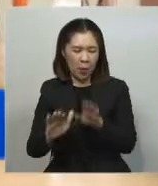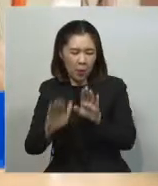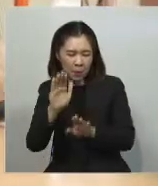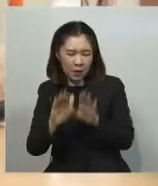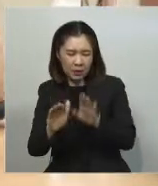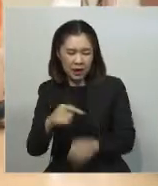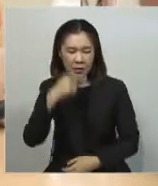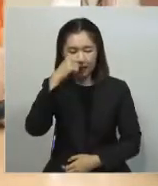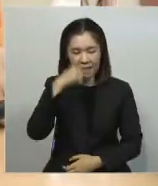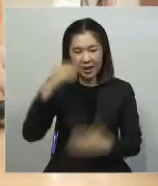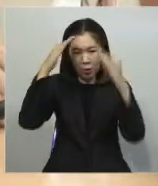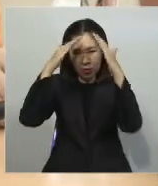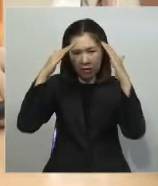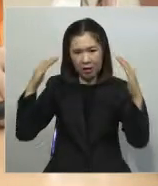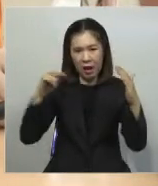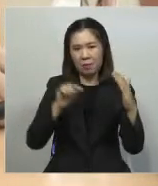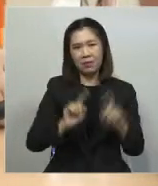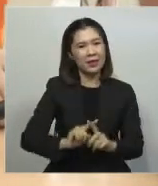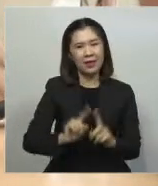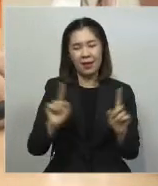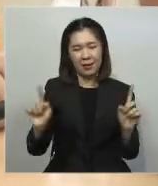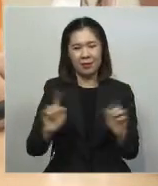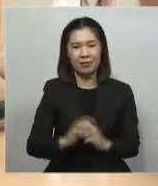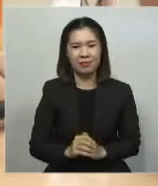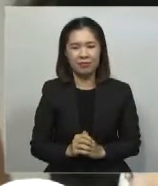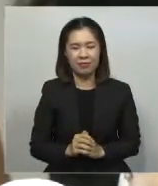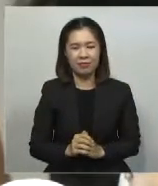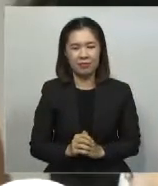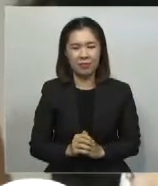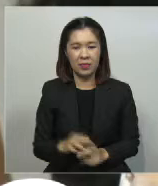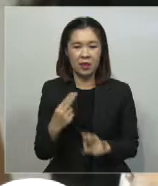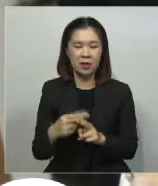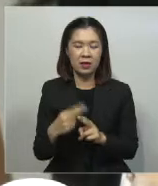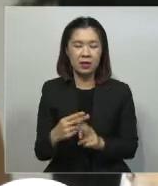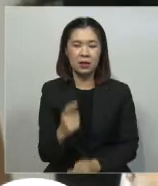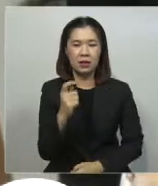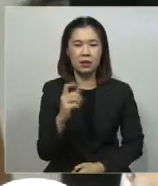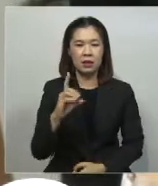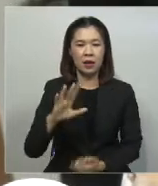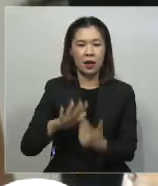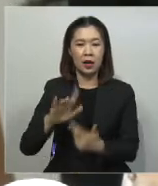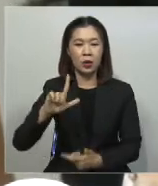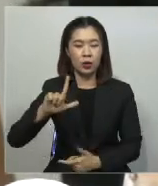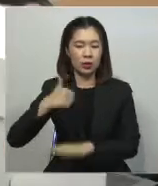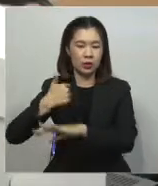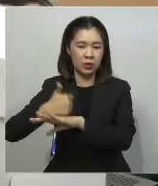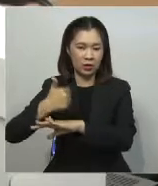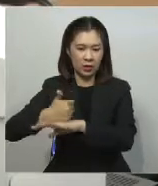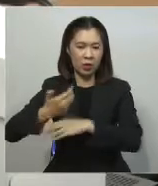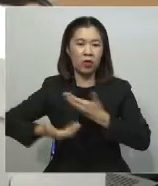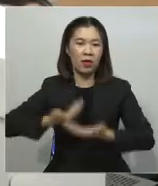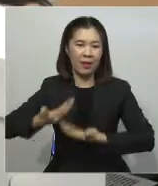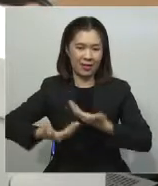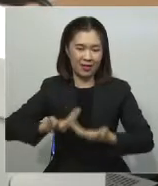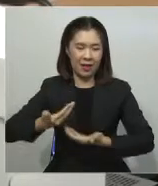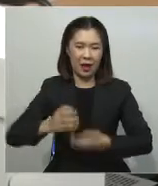หอมพวงของเวียดนามกับข้าวหอมมะลิของไทยการชี้แจงนี้มาจากนายอดุลโชตินิสากรอธิบดีกรมการค้าต่